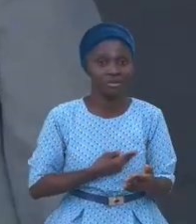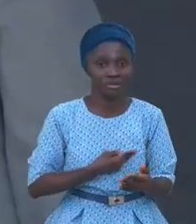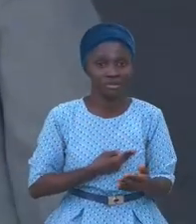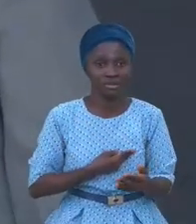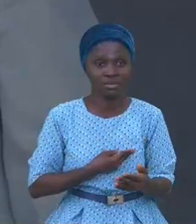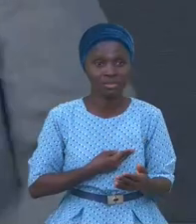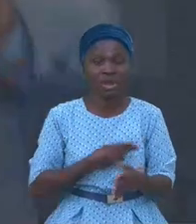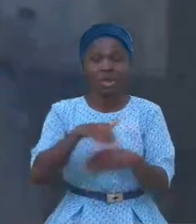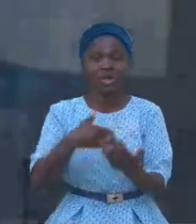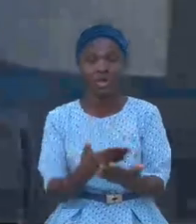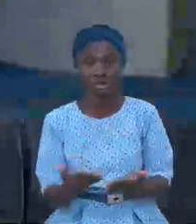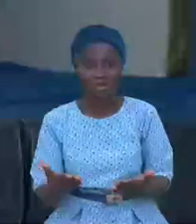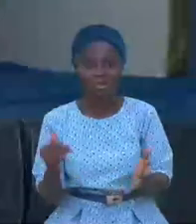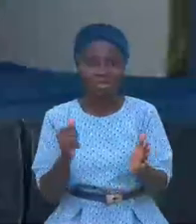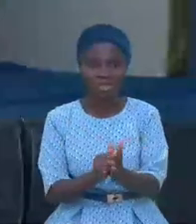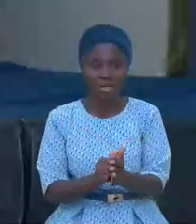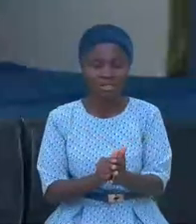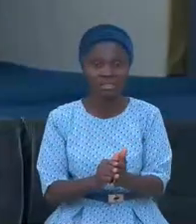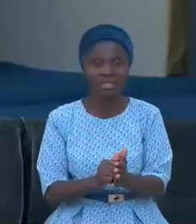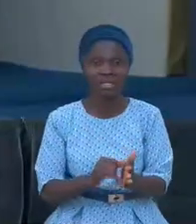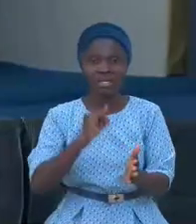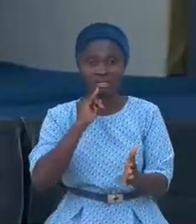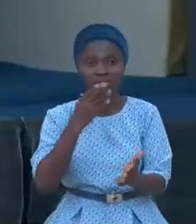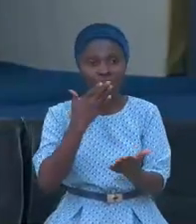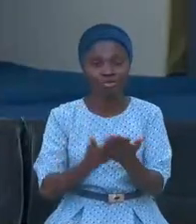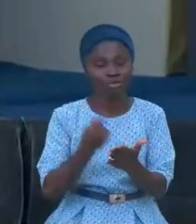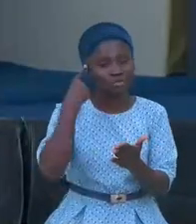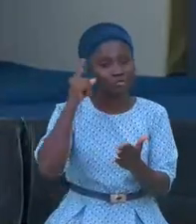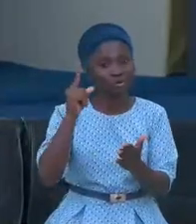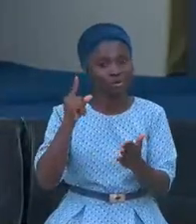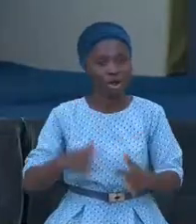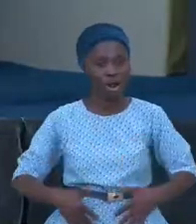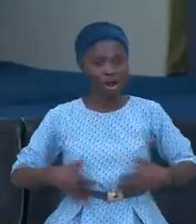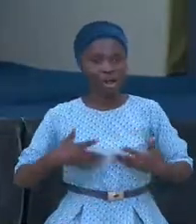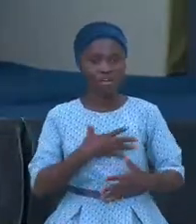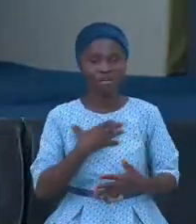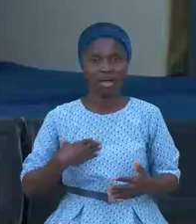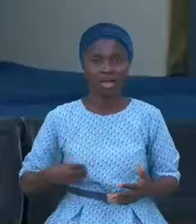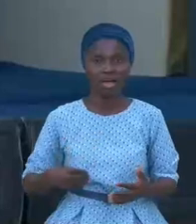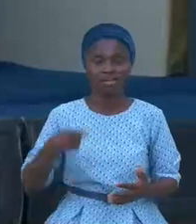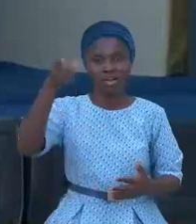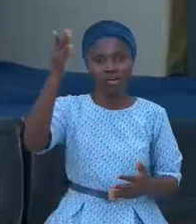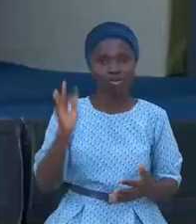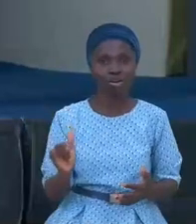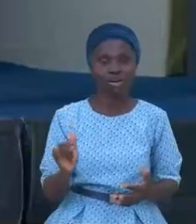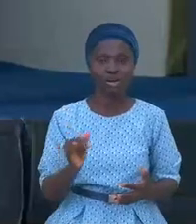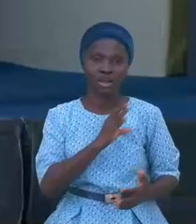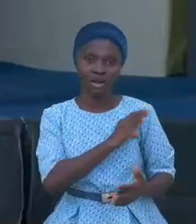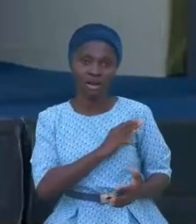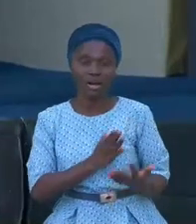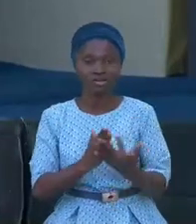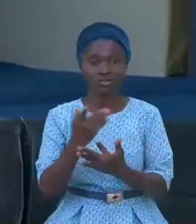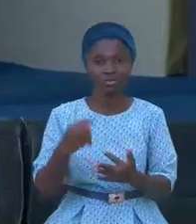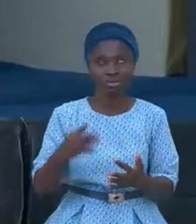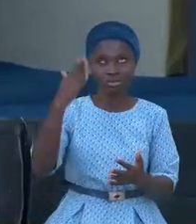qui contribue à la vie et à la piété au moyen de la connaissance